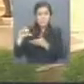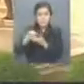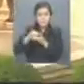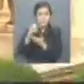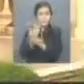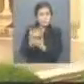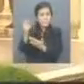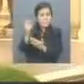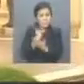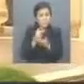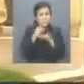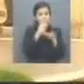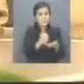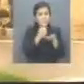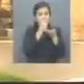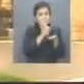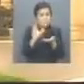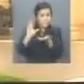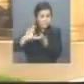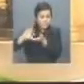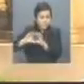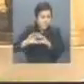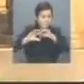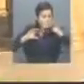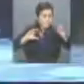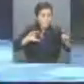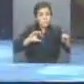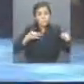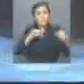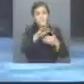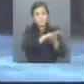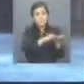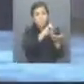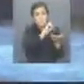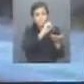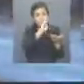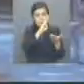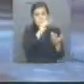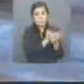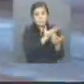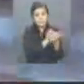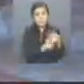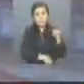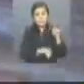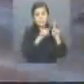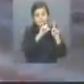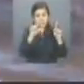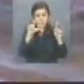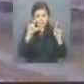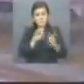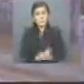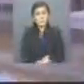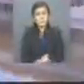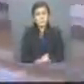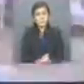กู้เพื่อช่วยเหลือกองทุนเพื่อการฟื้นฟูและพัฒนาระบบสถาบันการเงินจำนวน 1,140,000 ล้านบาทนะคะซึ่งศาลรัฐธร